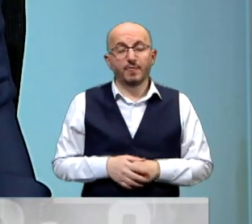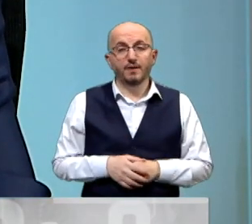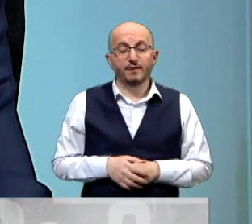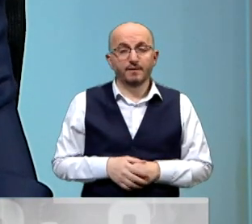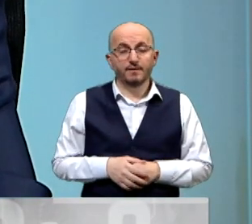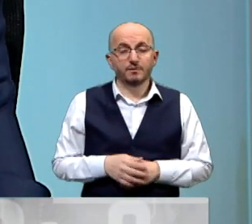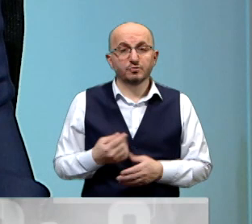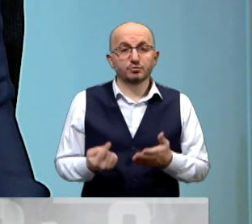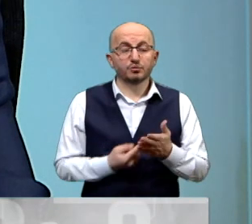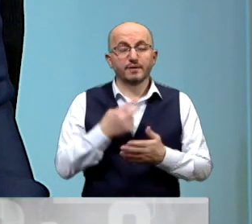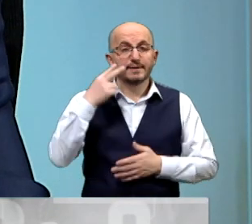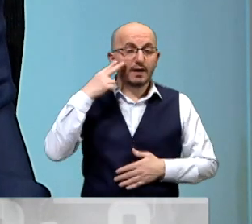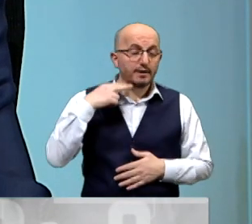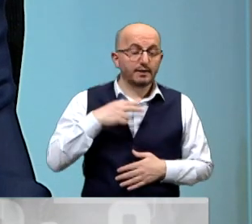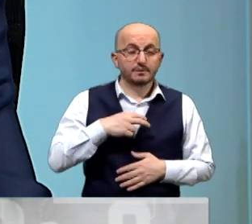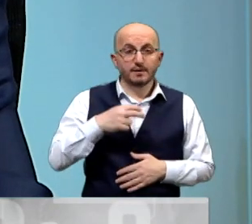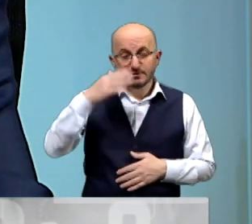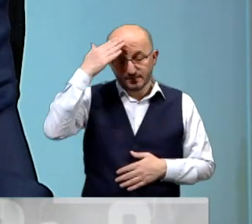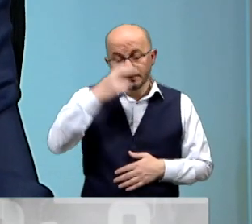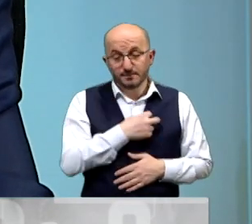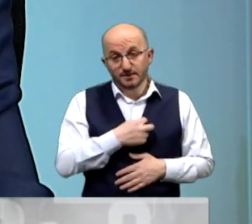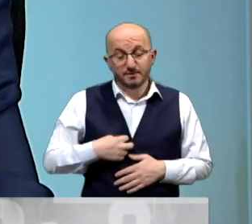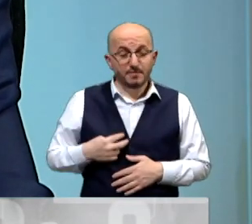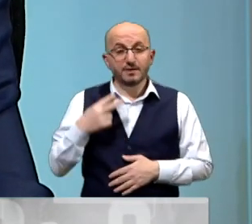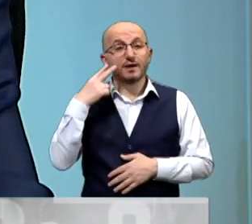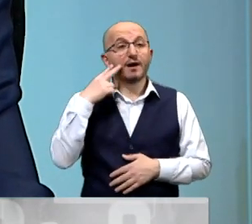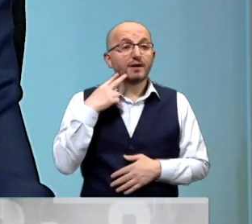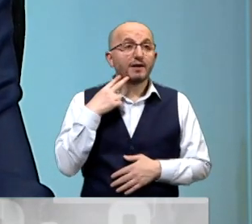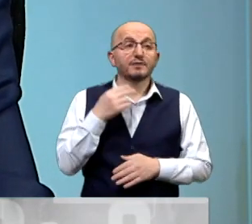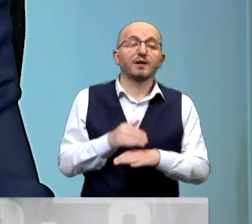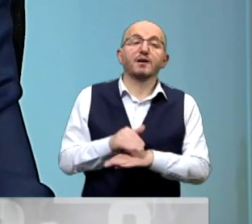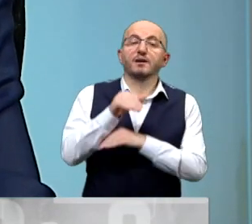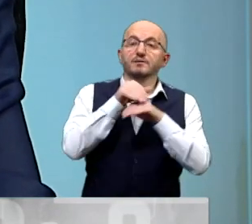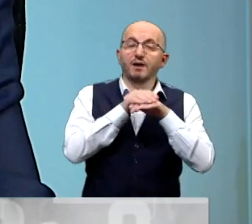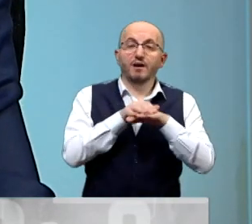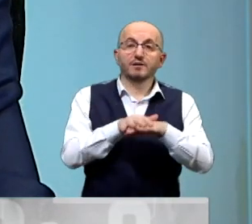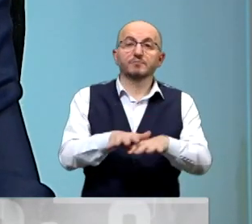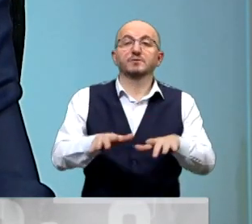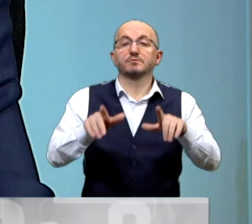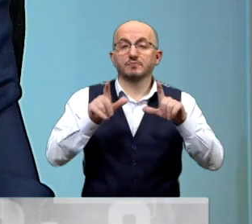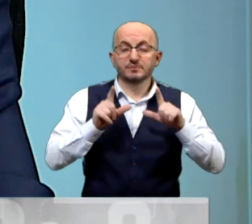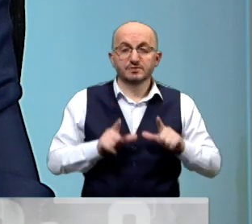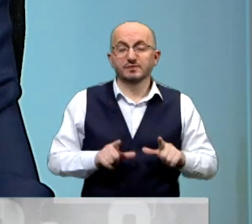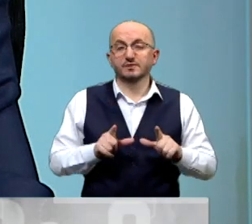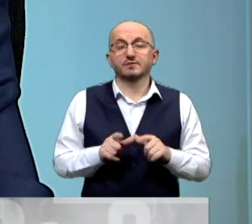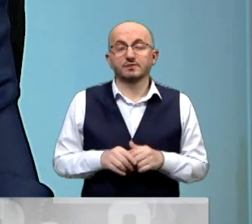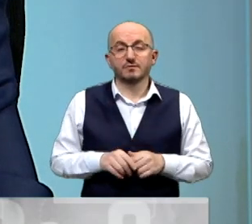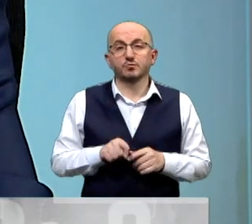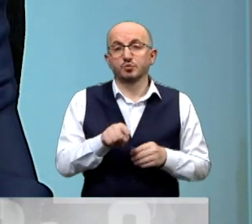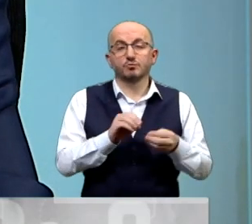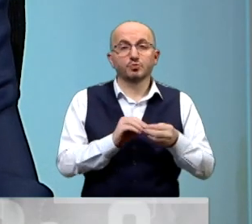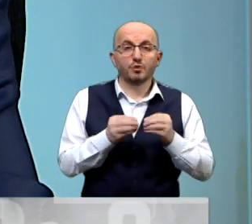şu; Kur'an Ahlakı hazreti peygamber ahlakı hayata hakim kılmadığımız zaman işte bu